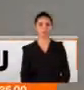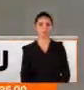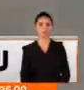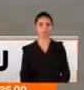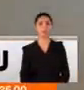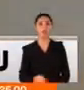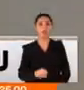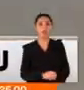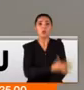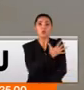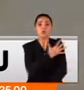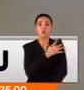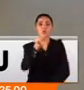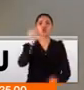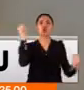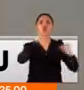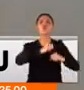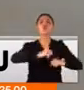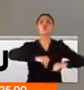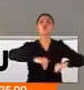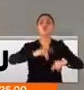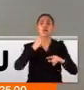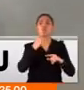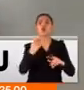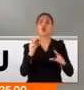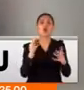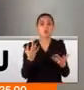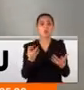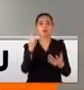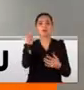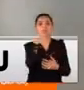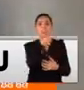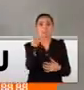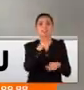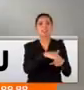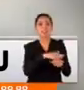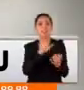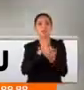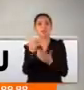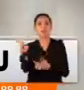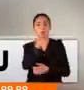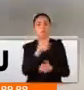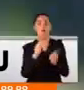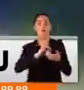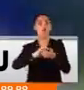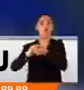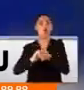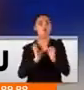İç güdüleri onlara düşman olmaları gerektiğini söyleyebilir. Oysa Suşa ve Tişa'nın aralarından su bile